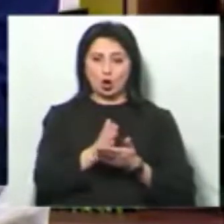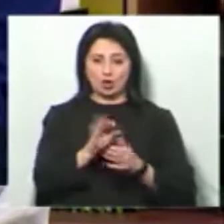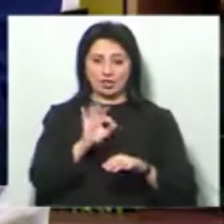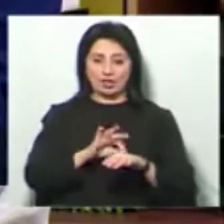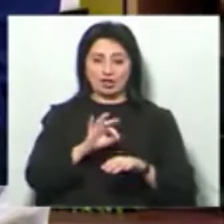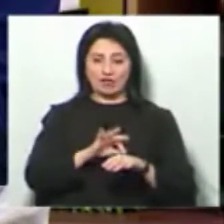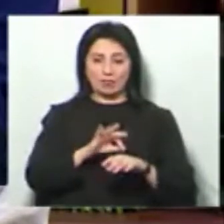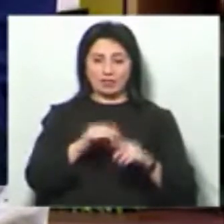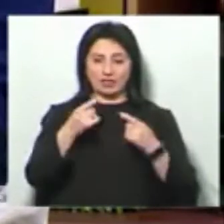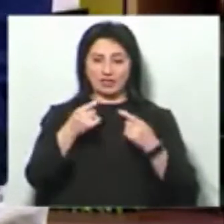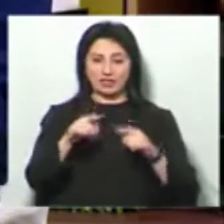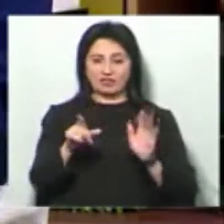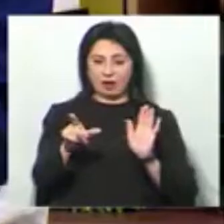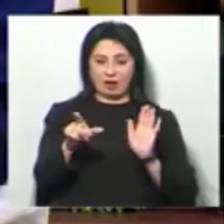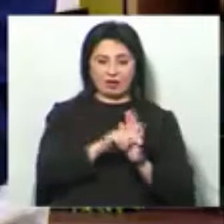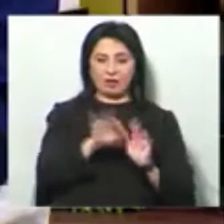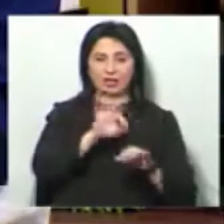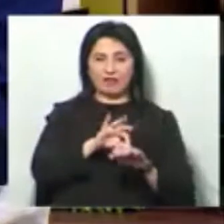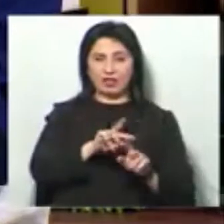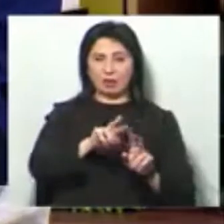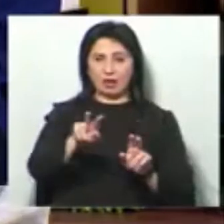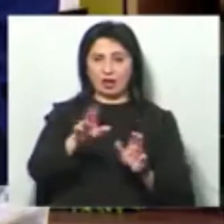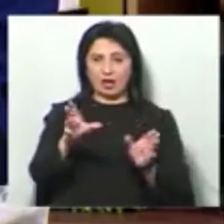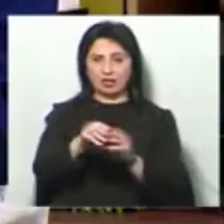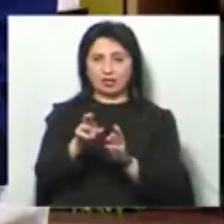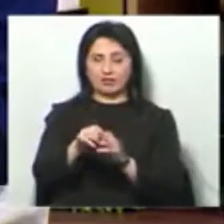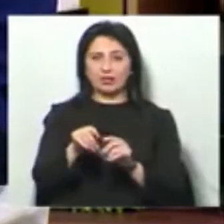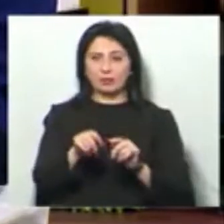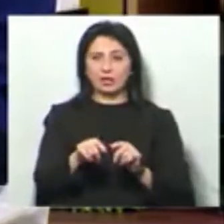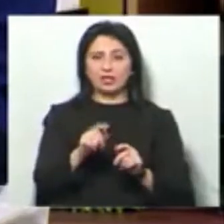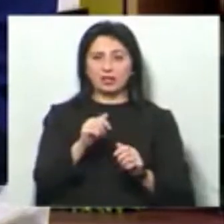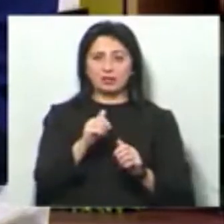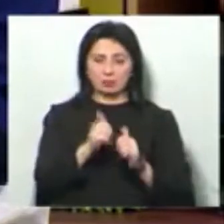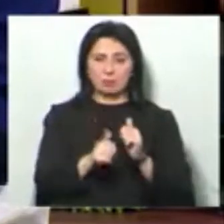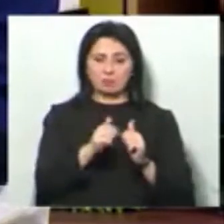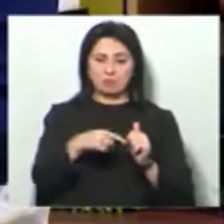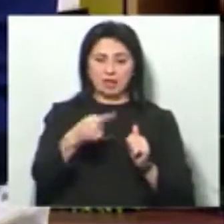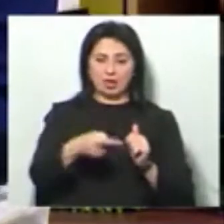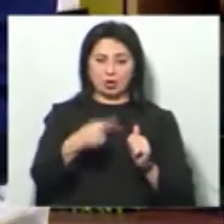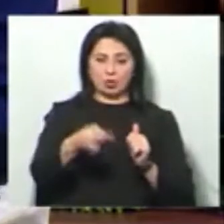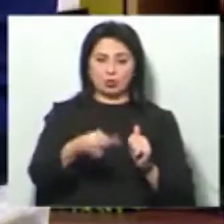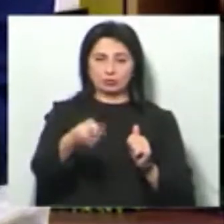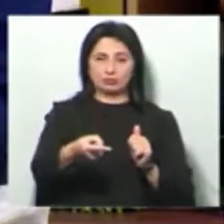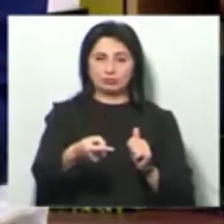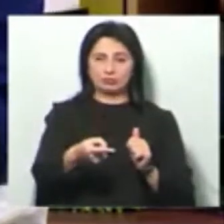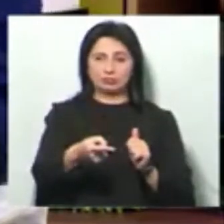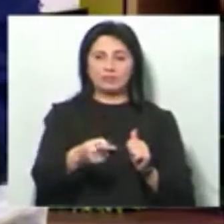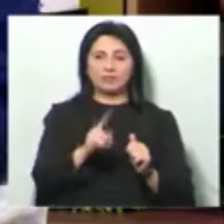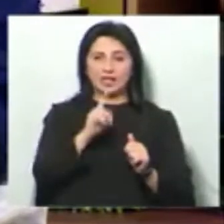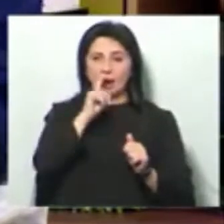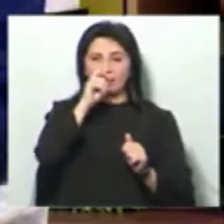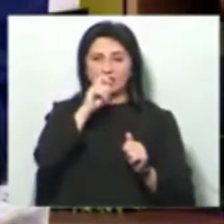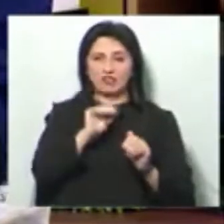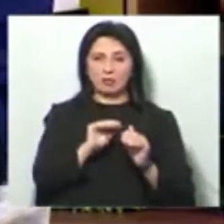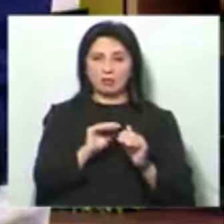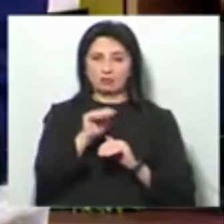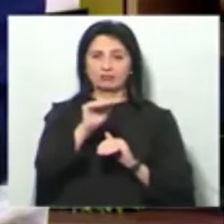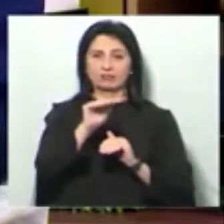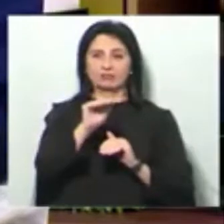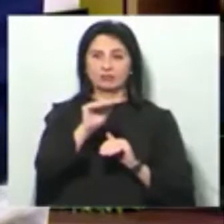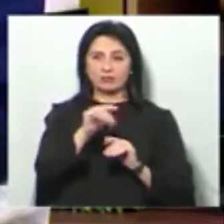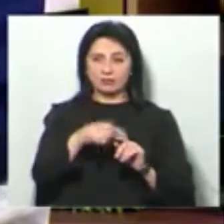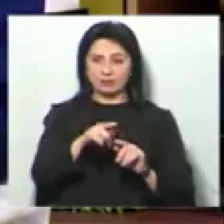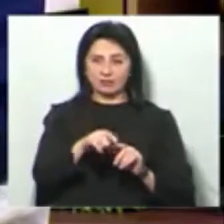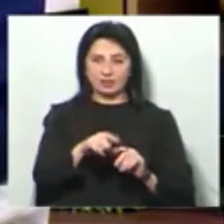არის სხვა თანხლებ დაავადებებთან ერთად, პერიოდულად მას შეიძლება ახასიათებდეს გამწვავების პერიოდები. სწორედ